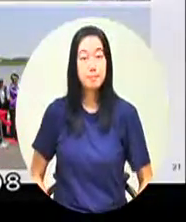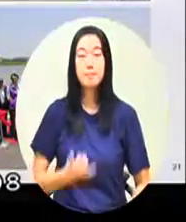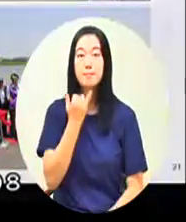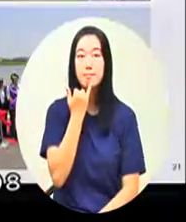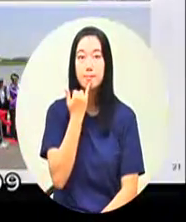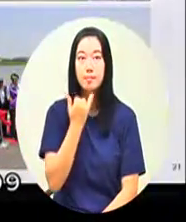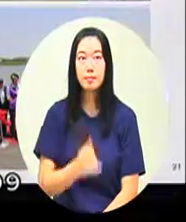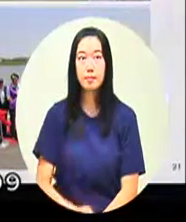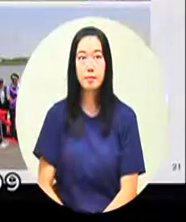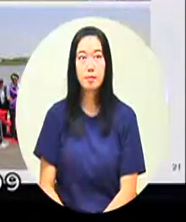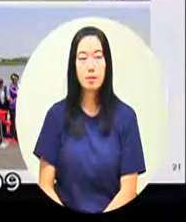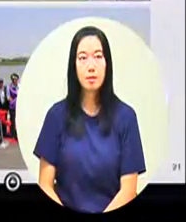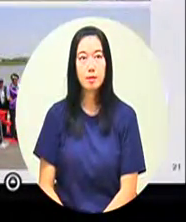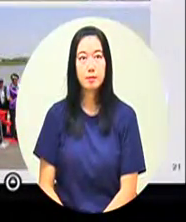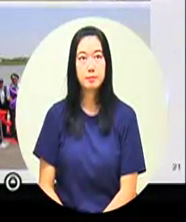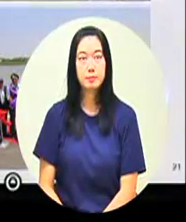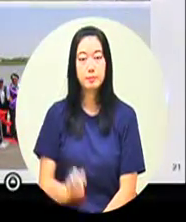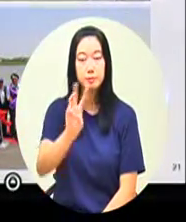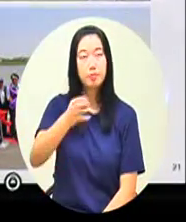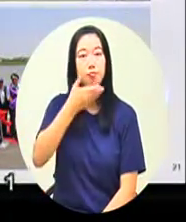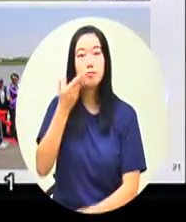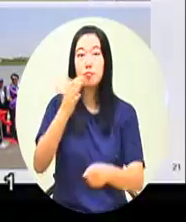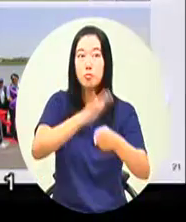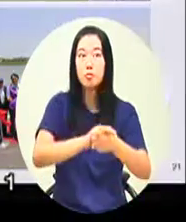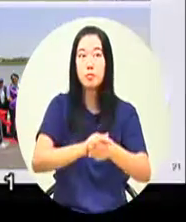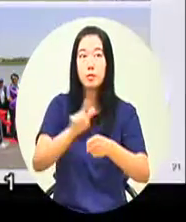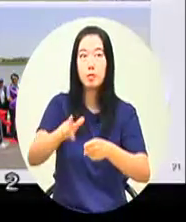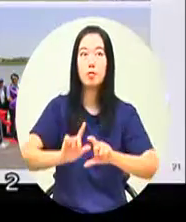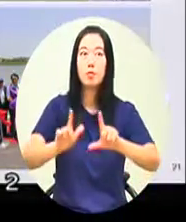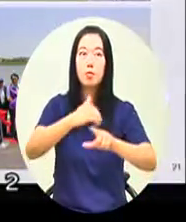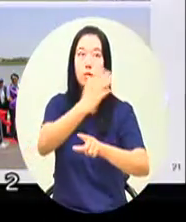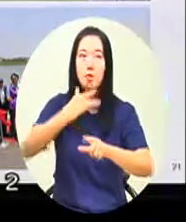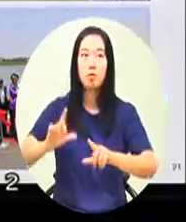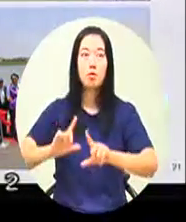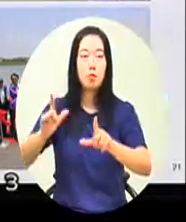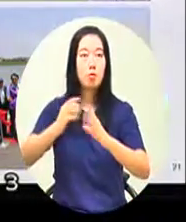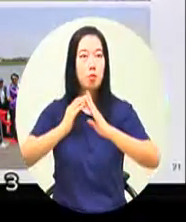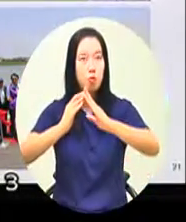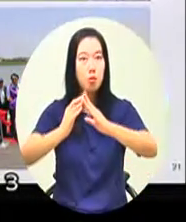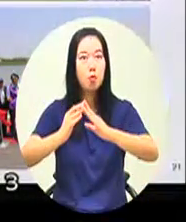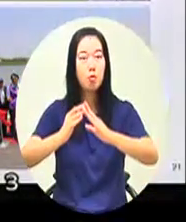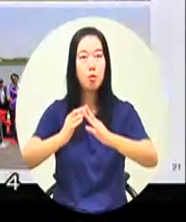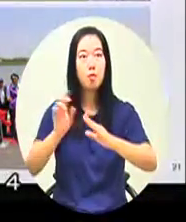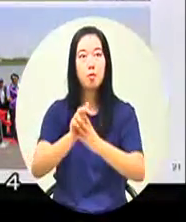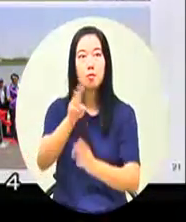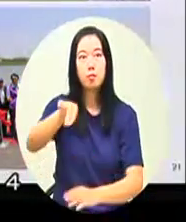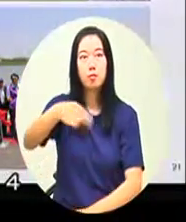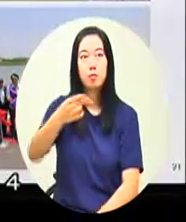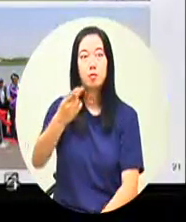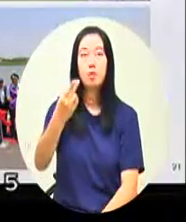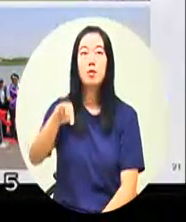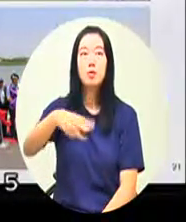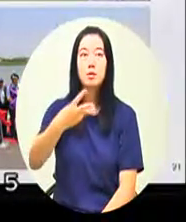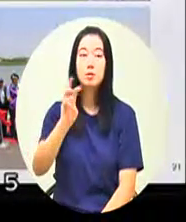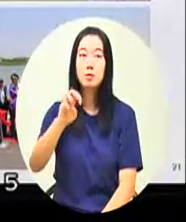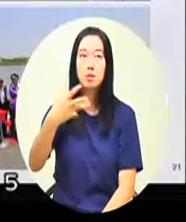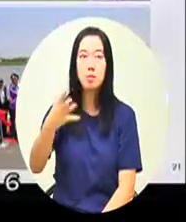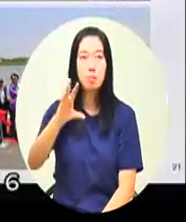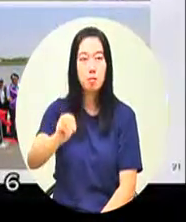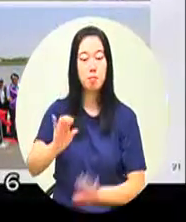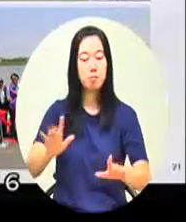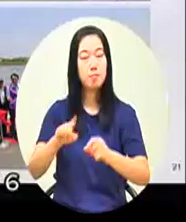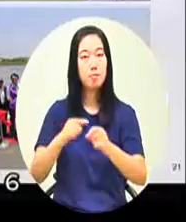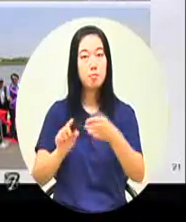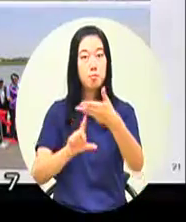那水利署补助的东山东市抽水站改善应急工程2300多万，在今年九月完